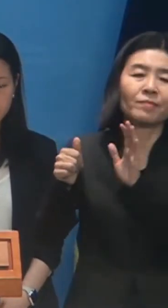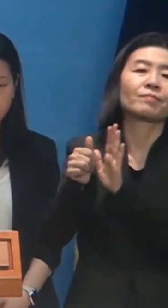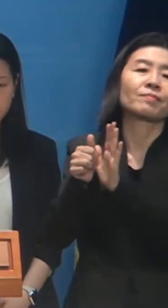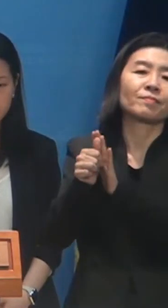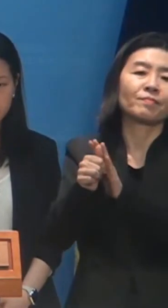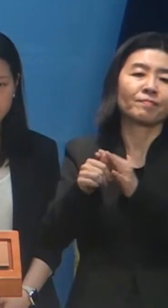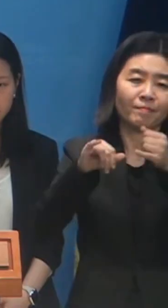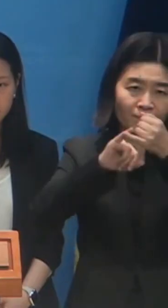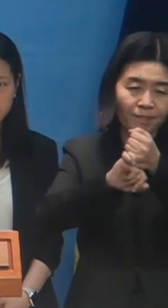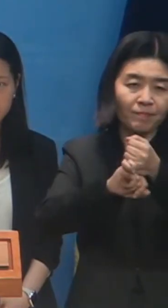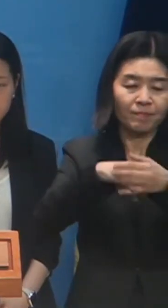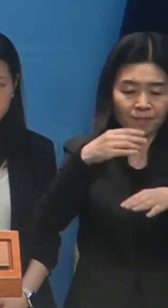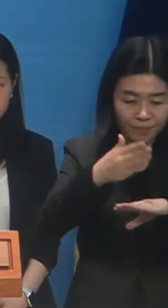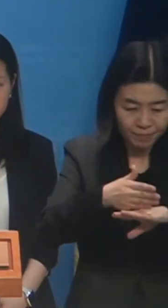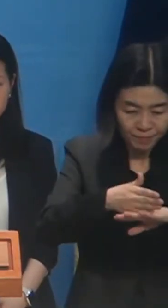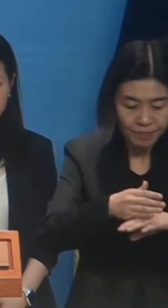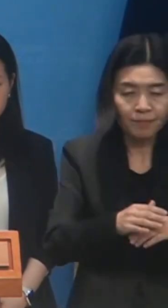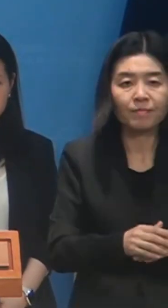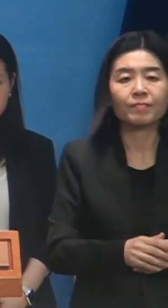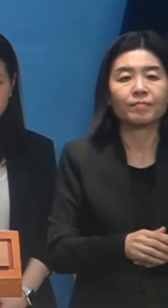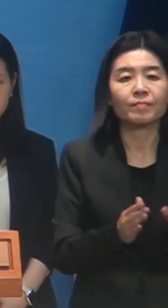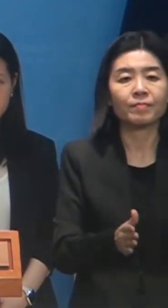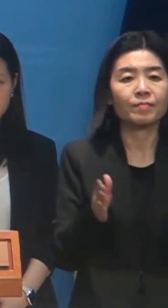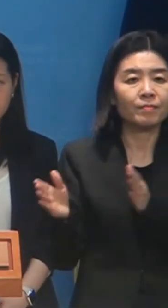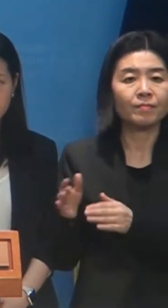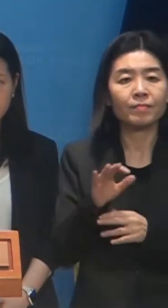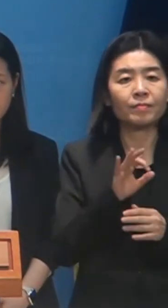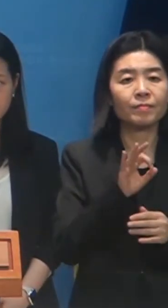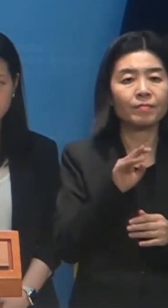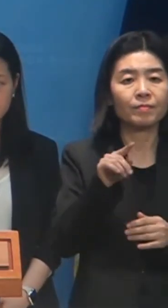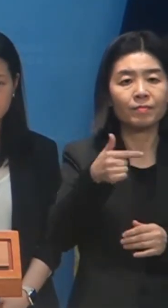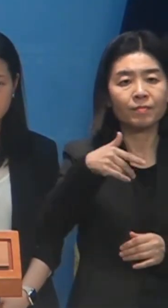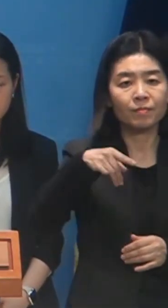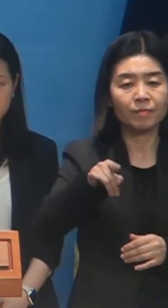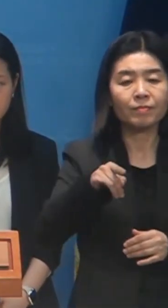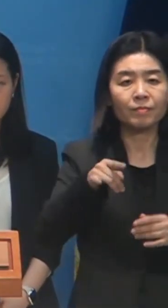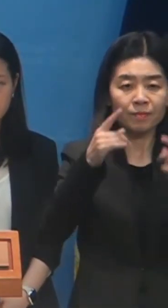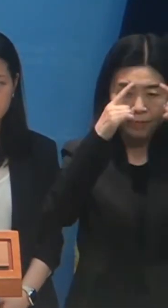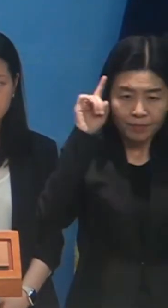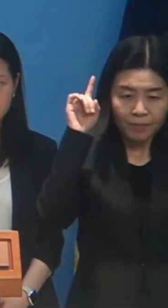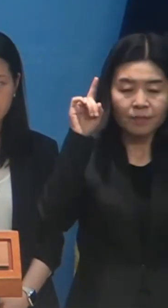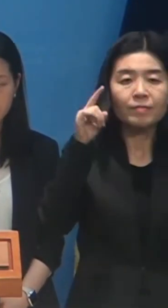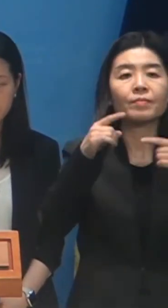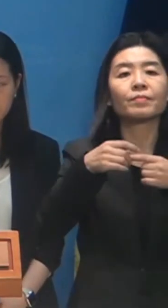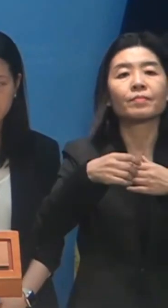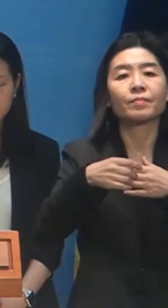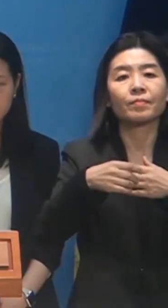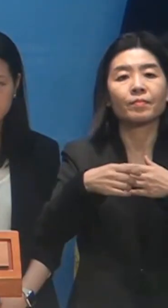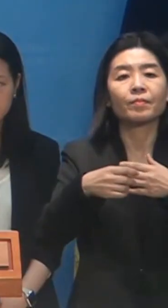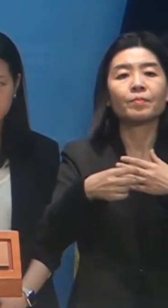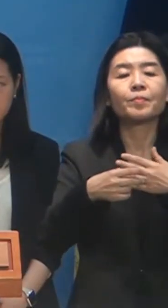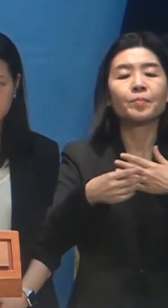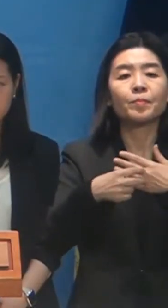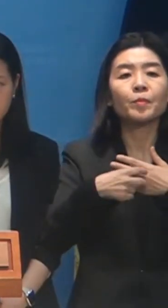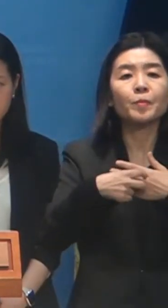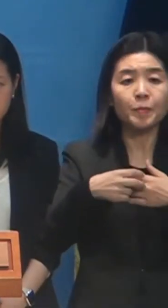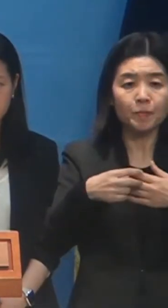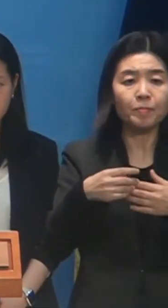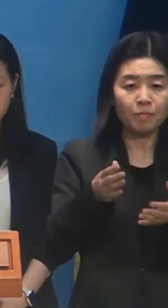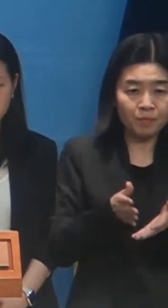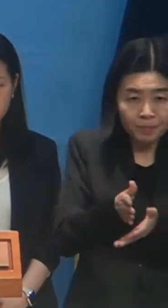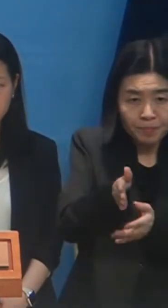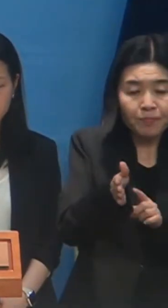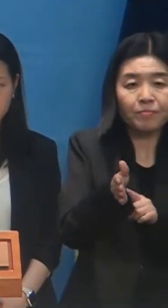감사합니다. 이어서 연세대학교 보건대학원에 재학 중인 위해서 2030 여성